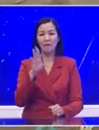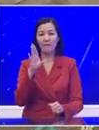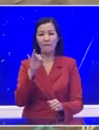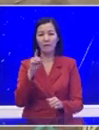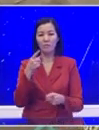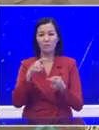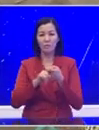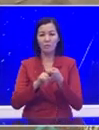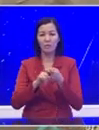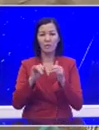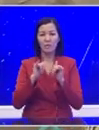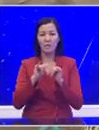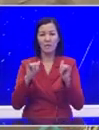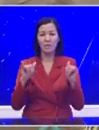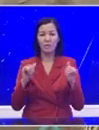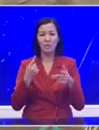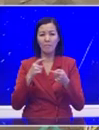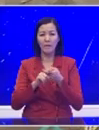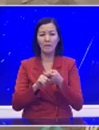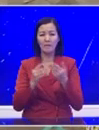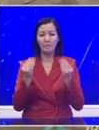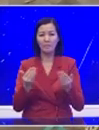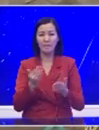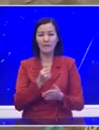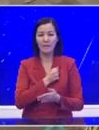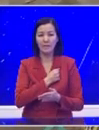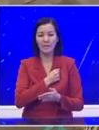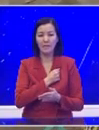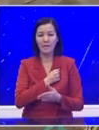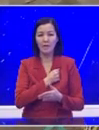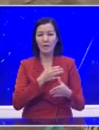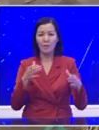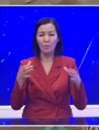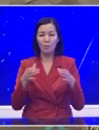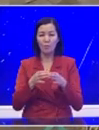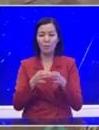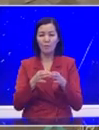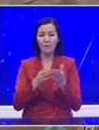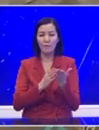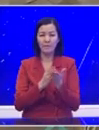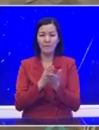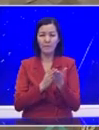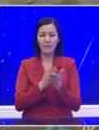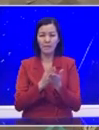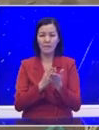коронавирустың таралып кетіп жатқанына байланысты біз әскери, десанттық шабуылдаушы әскери